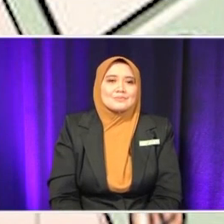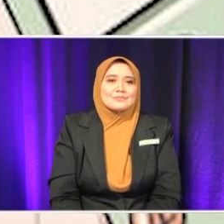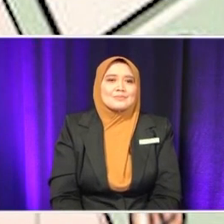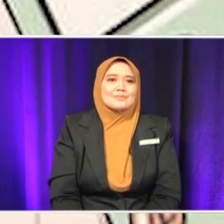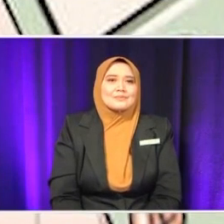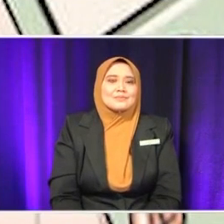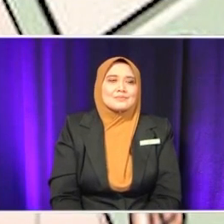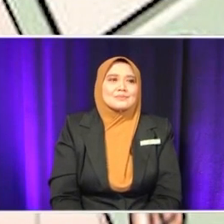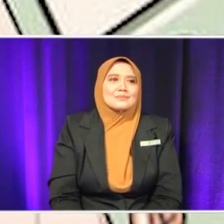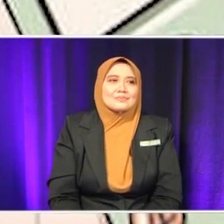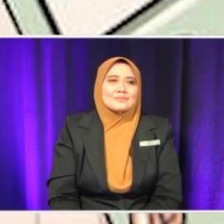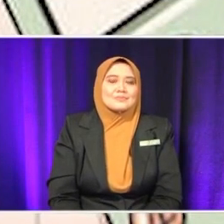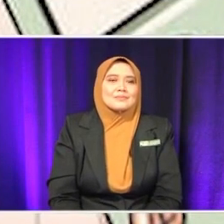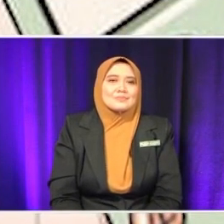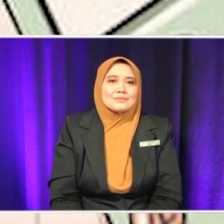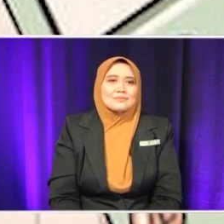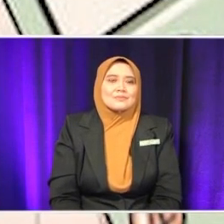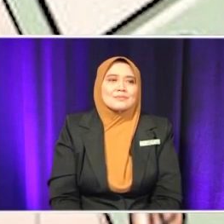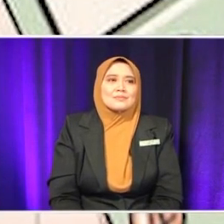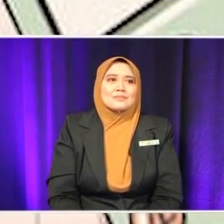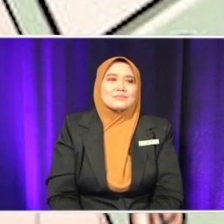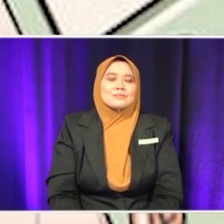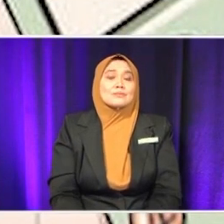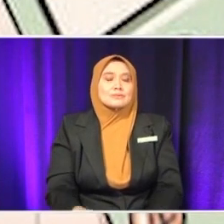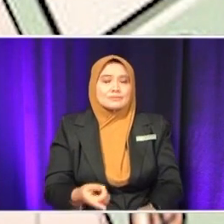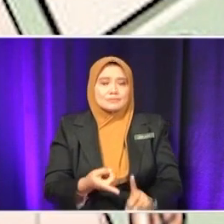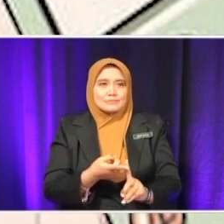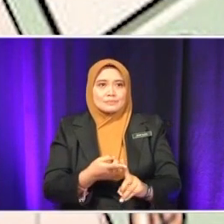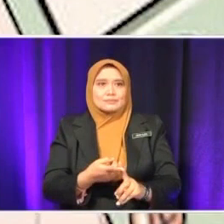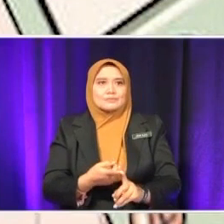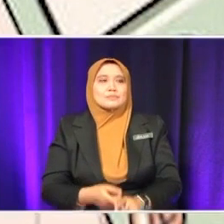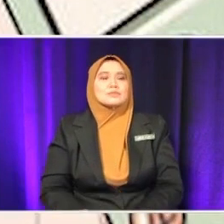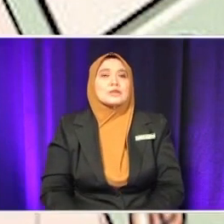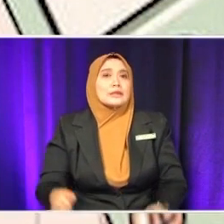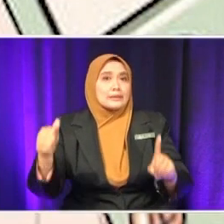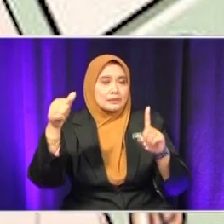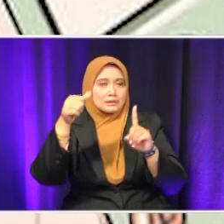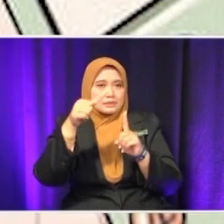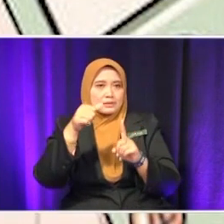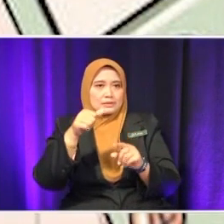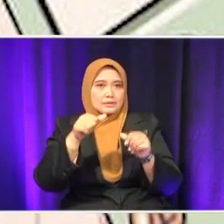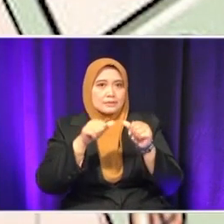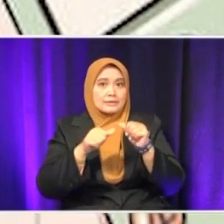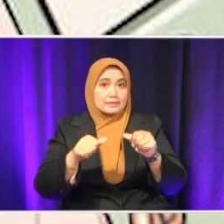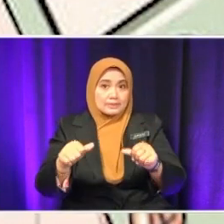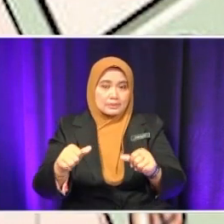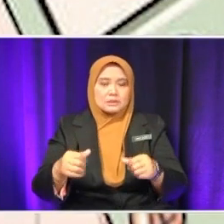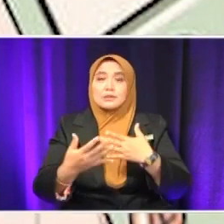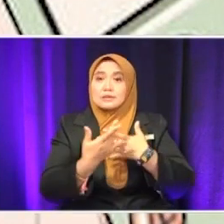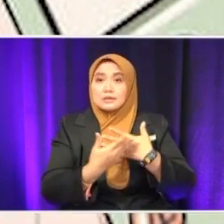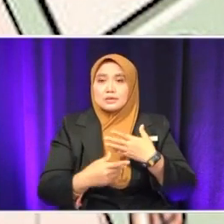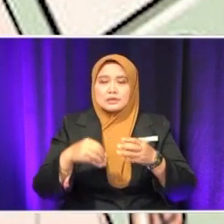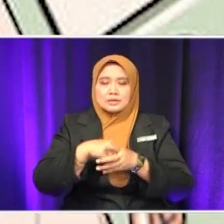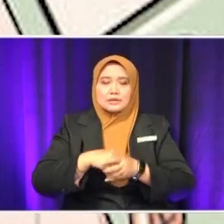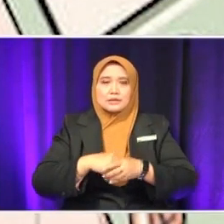Awal tadi kita dah nampak satu contoh Chris, iaitu aliran darah dalam badan manusia. Betul. Baik. Graf